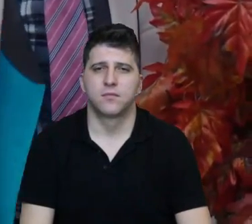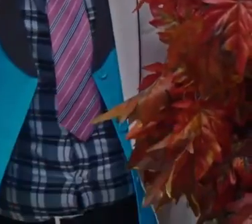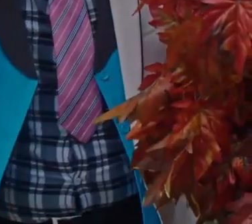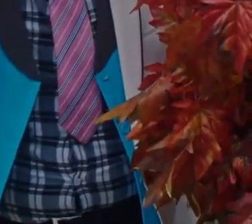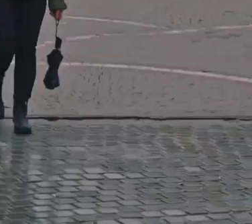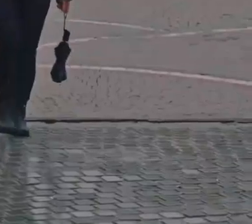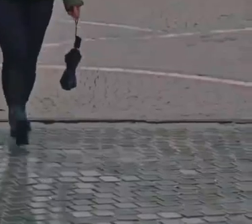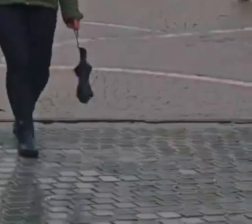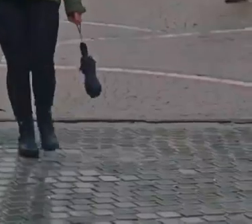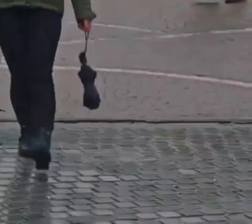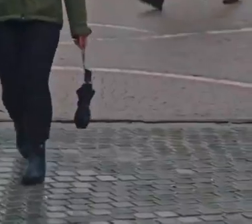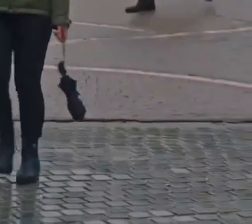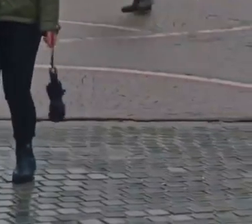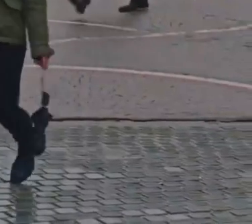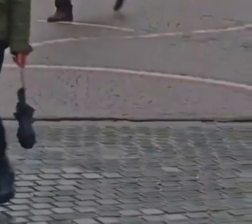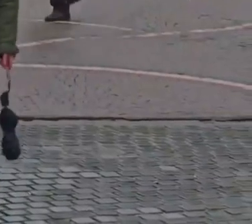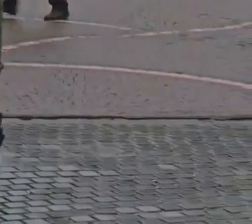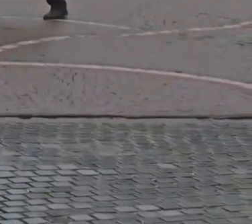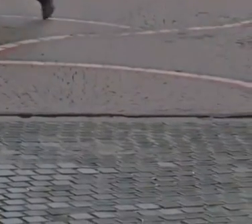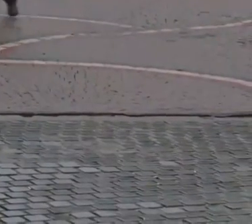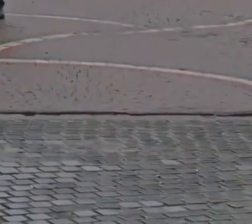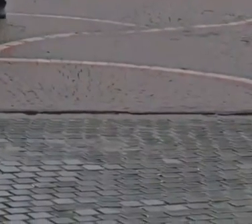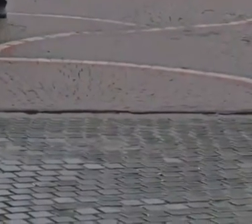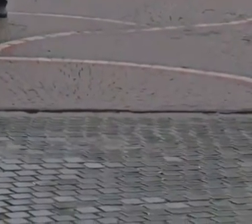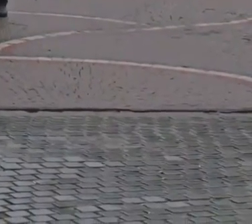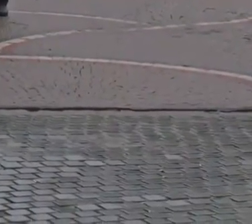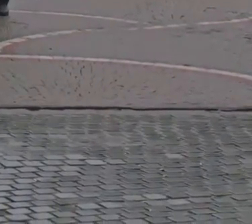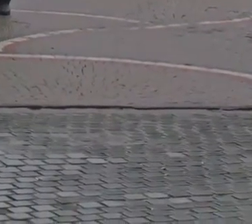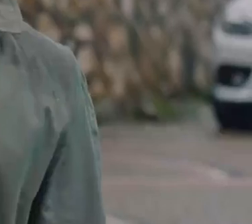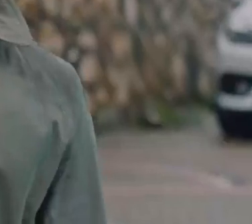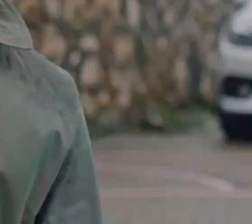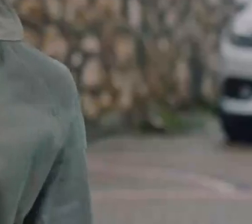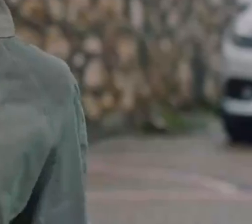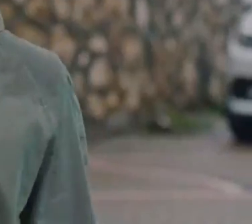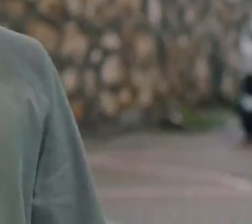Yaşar üstünde gri bir trenç kot, gözünde güneş gözlüğüyle filmcilerin yanına geldi.